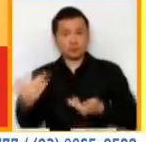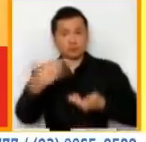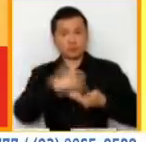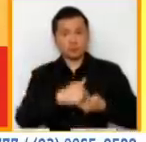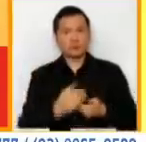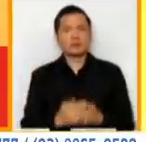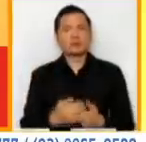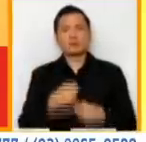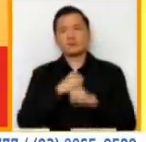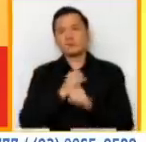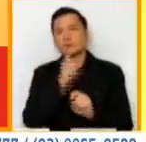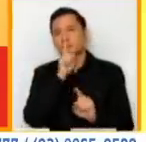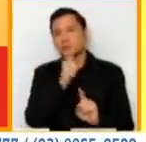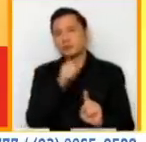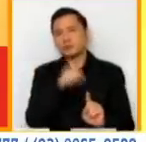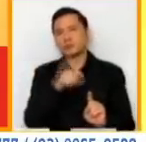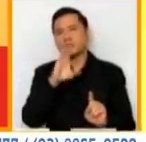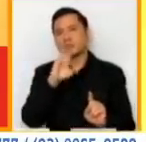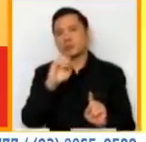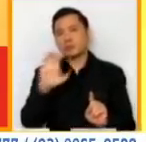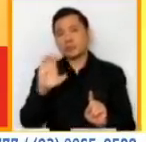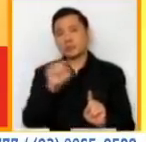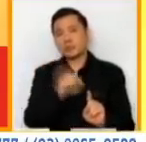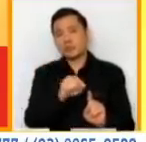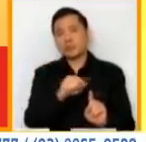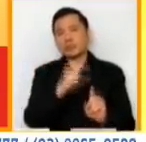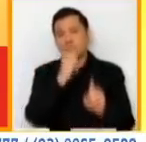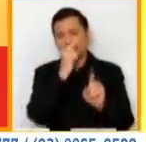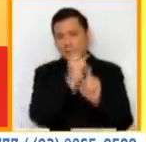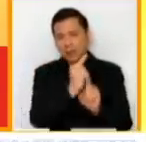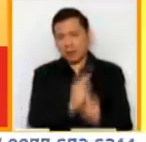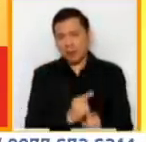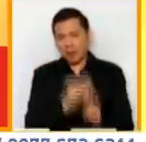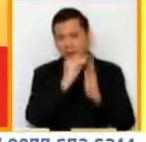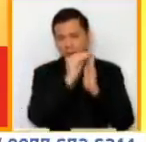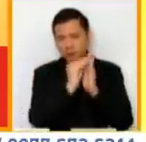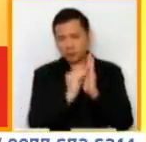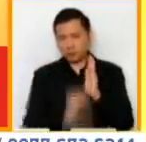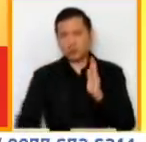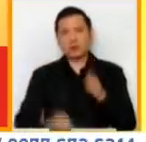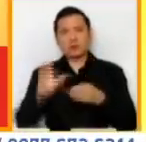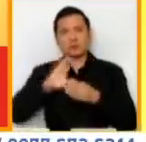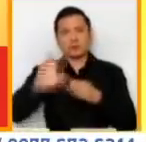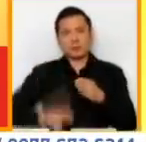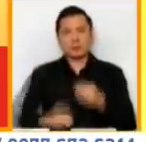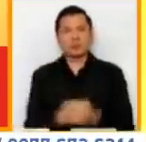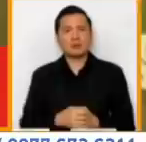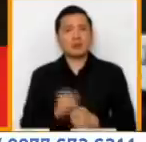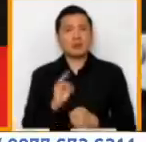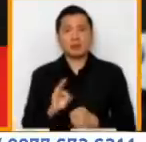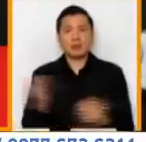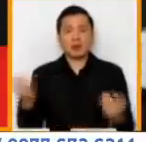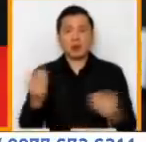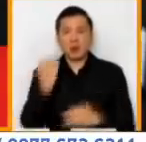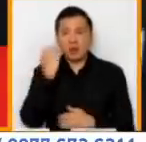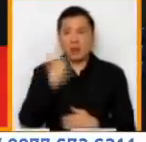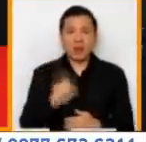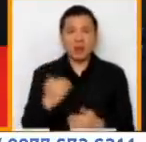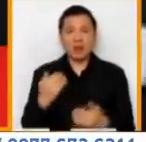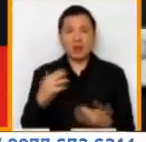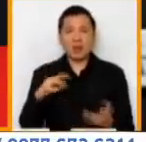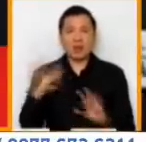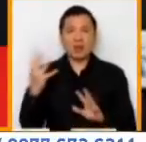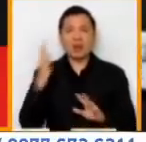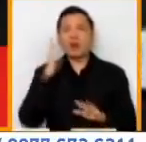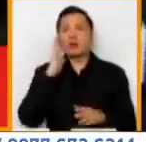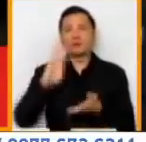inyong COC ay properly filled up. Kung hindi yan properly filled up, you will be turned away.